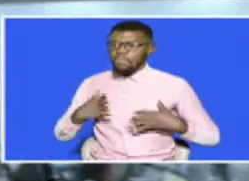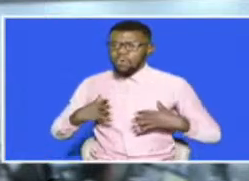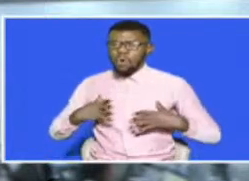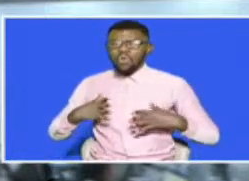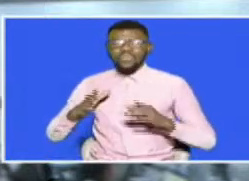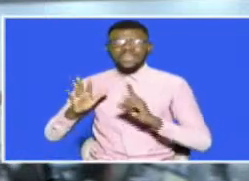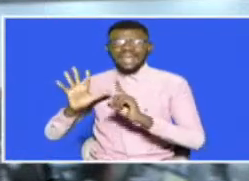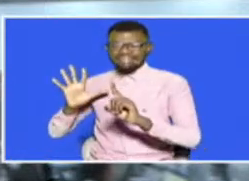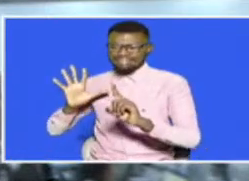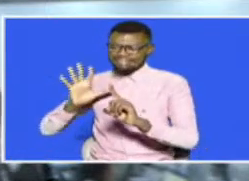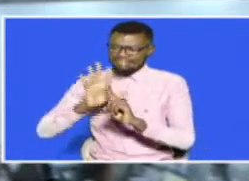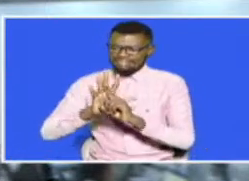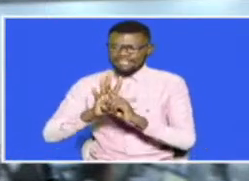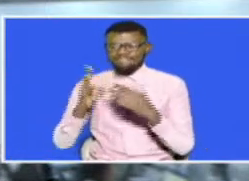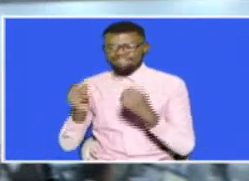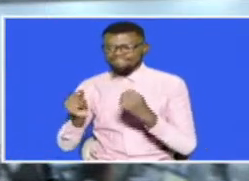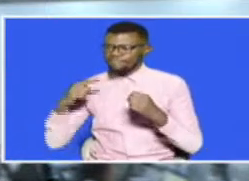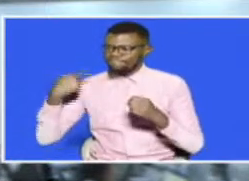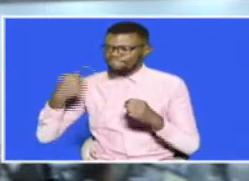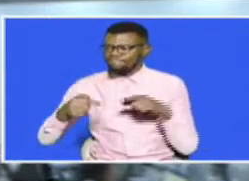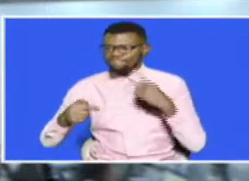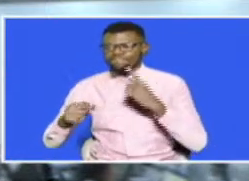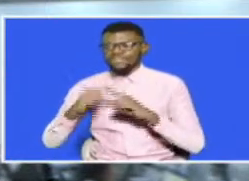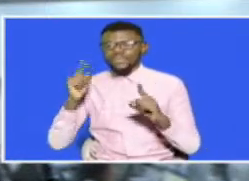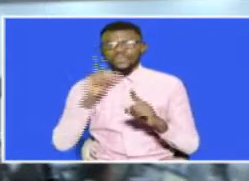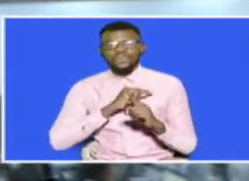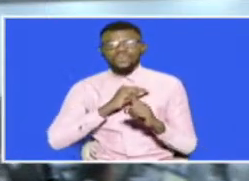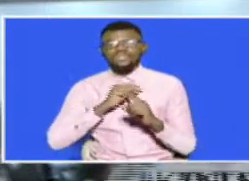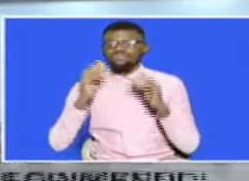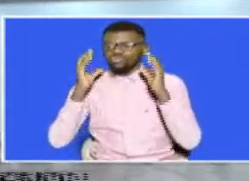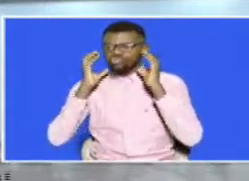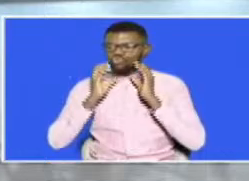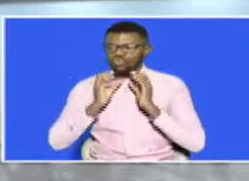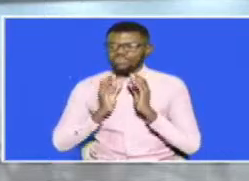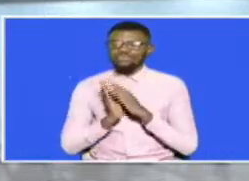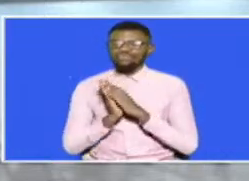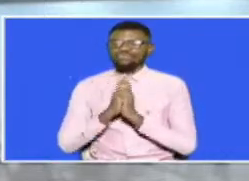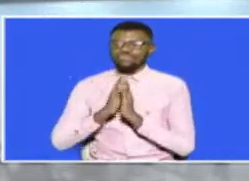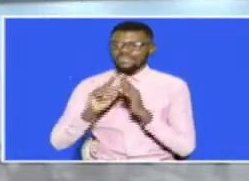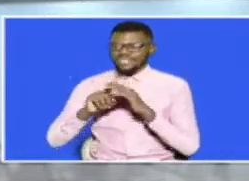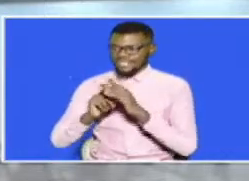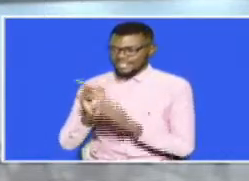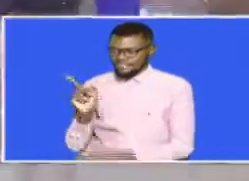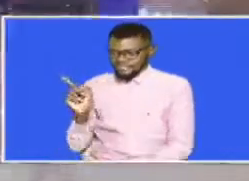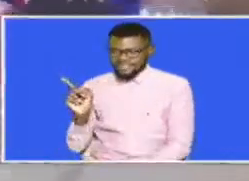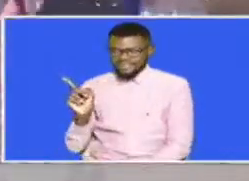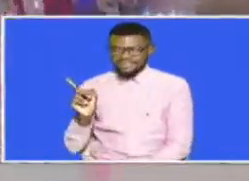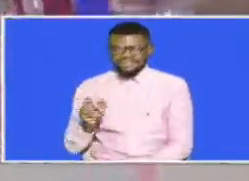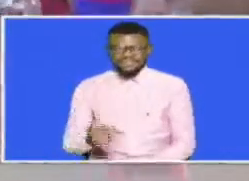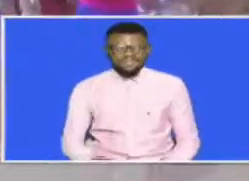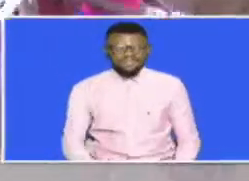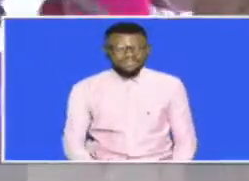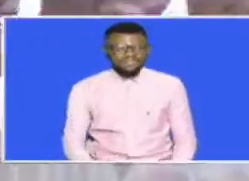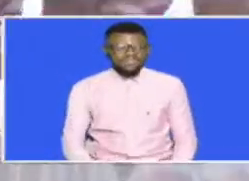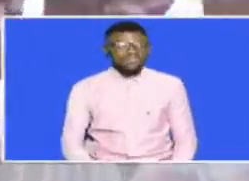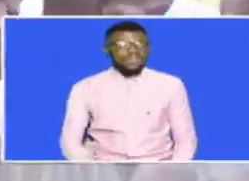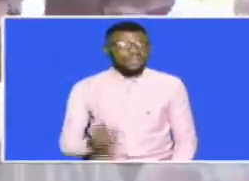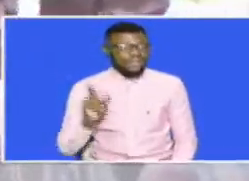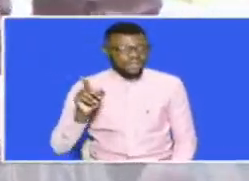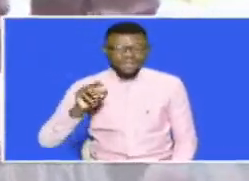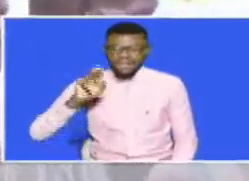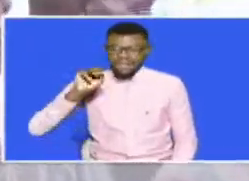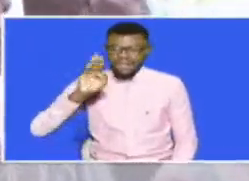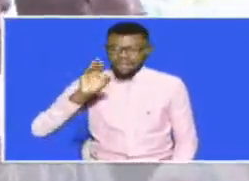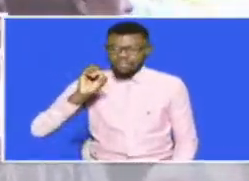walilazimika kumpiga na kumuua mshukiwa huyo. Tobias Chanji anatufungulia KTN leo weekend. Wanakijiji wa Ivumbu, kaunti ndogo ya